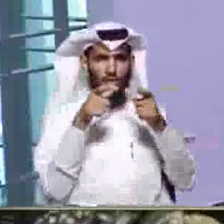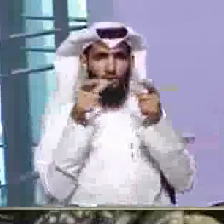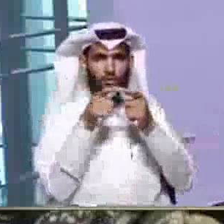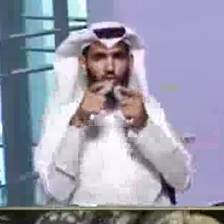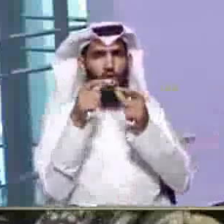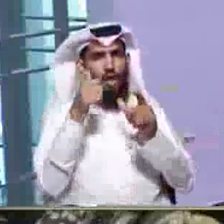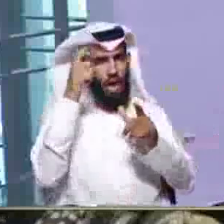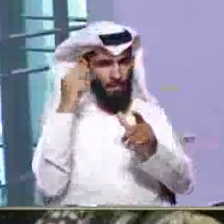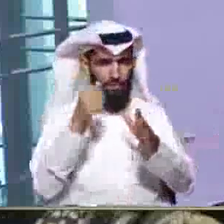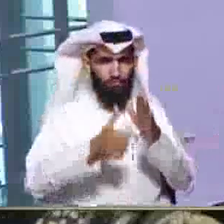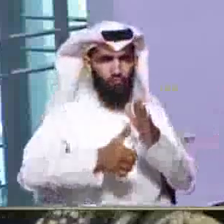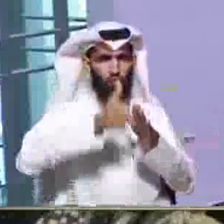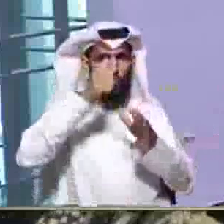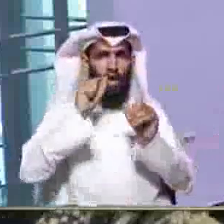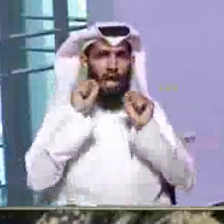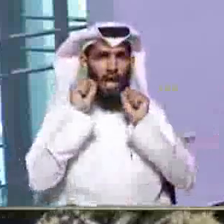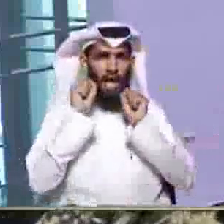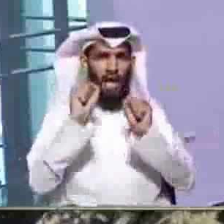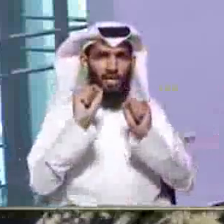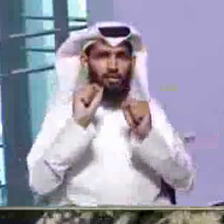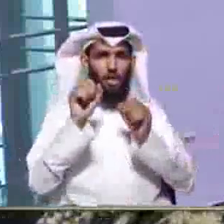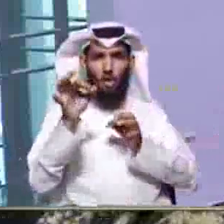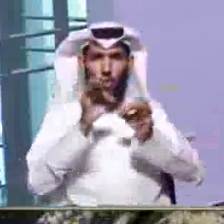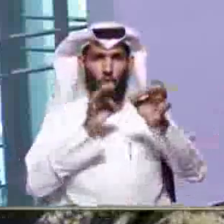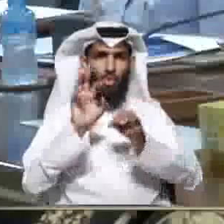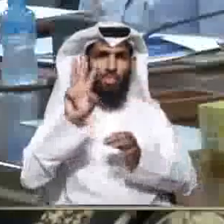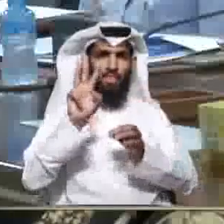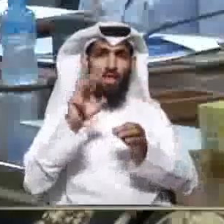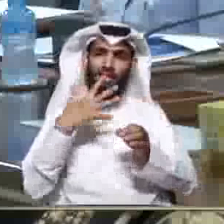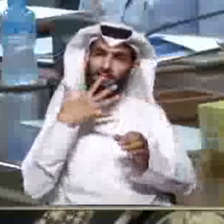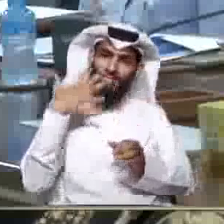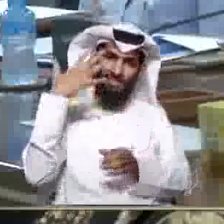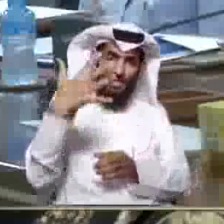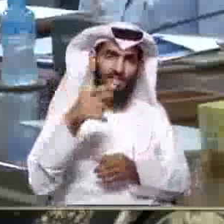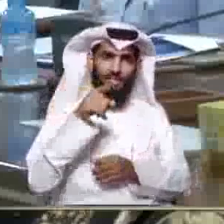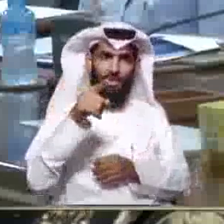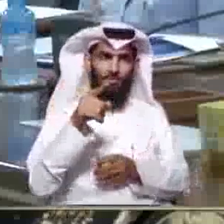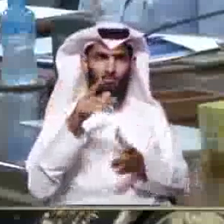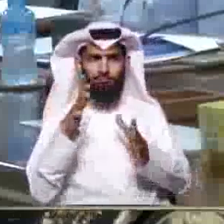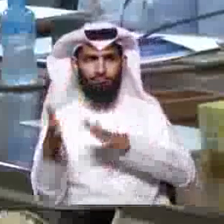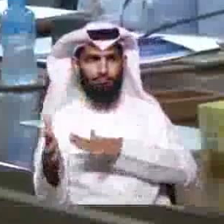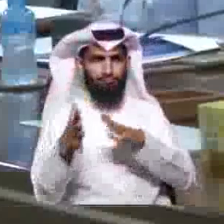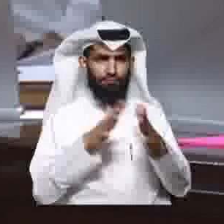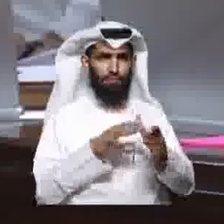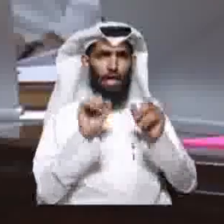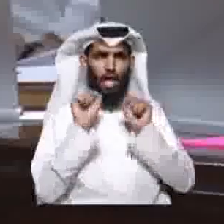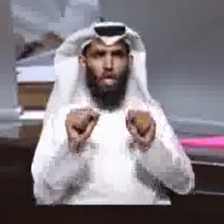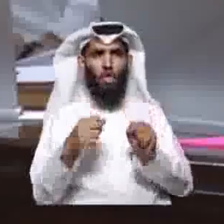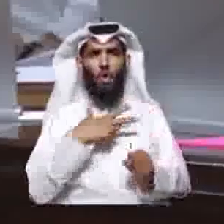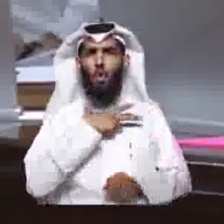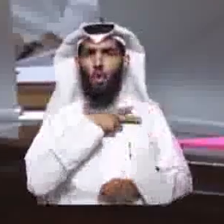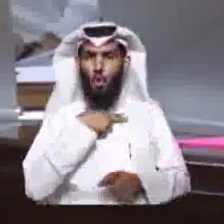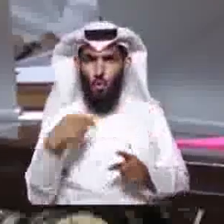لإنجاز أعمال الخطة الإنمائية الثالثة اللي هي 2025. شارك بالورشة ممثلين من القطاع الحكومي